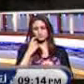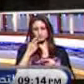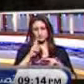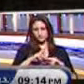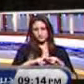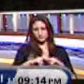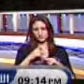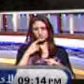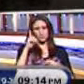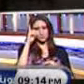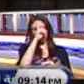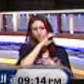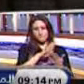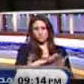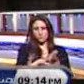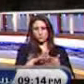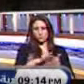هي كارثه.